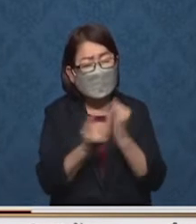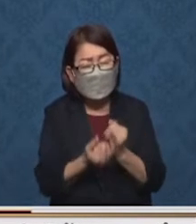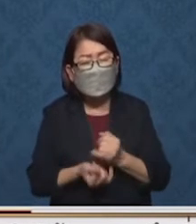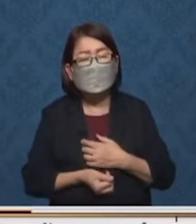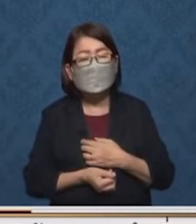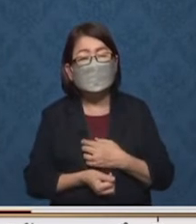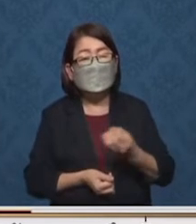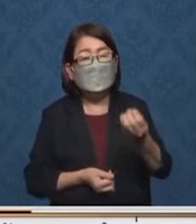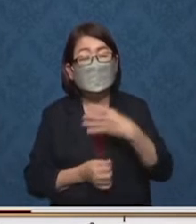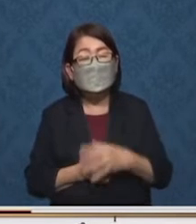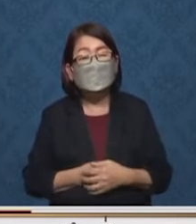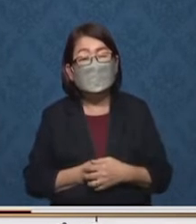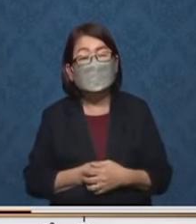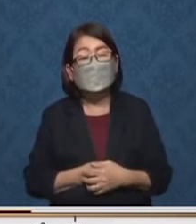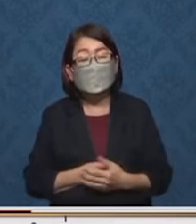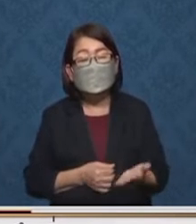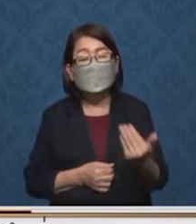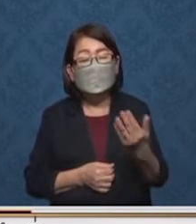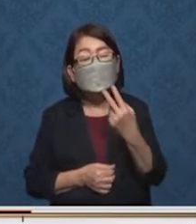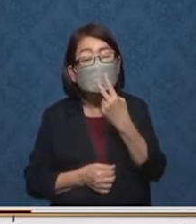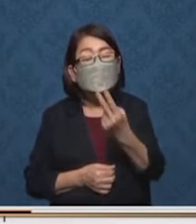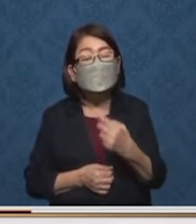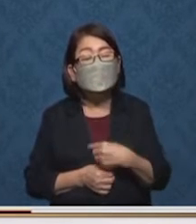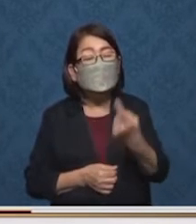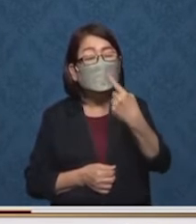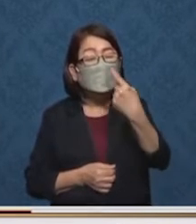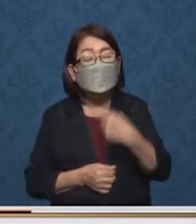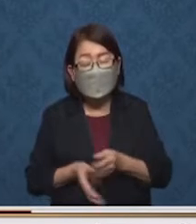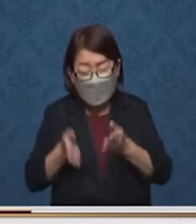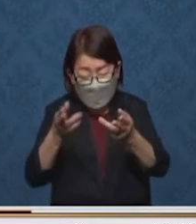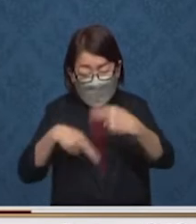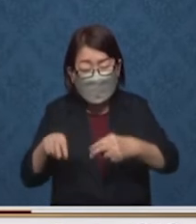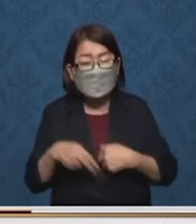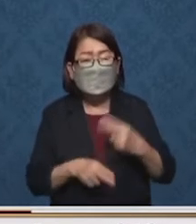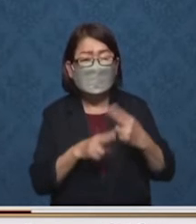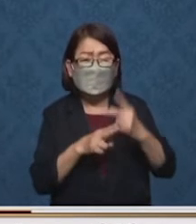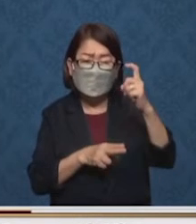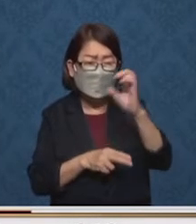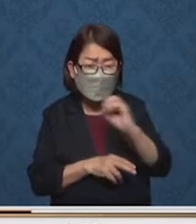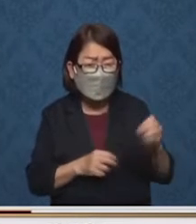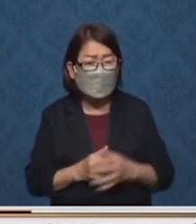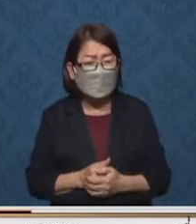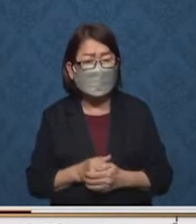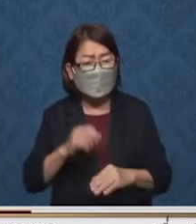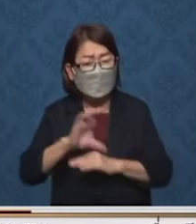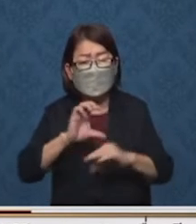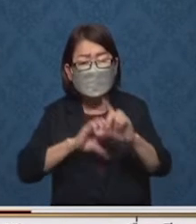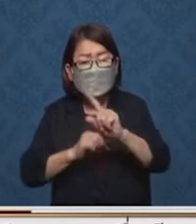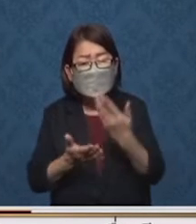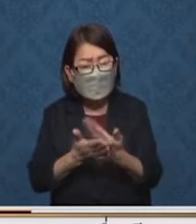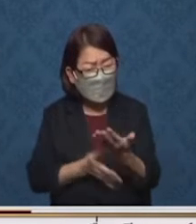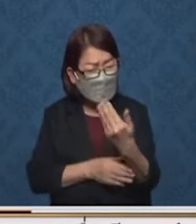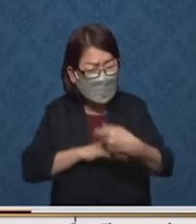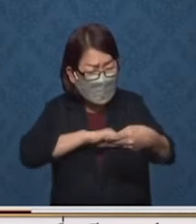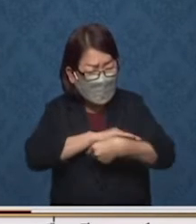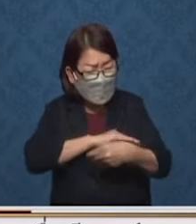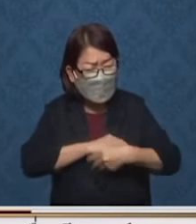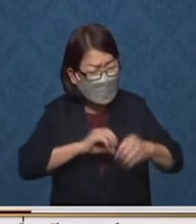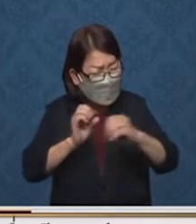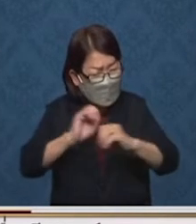ไปตรวจสอบเลยผมไม่เคยมีประวัติถ้าไม่มีโครงการไหนที่ผมจะเรียกรับเงินเก็บประโยชน์ใดๆ